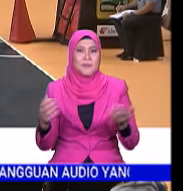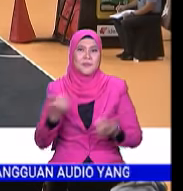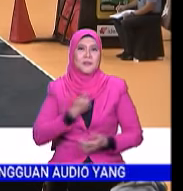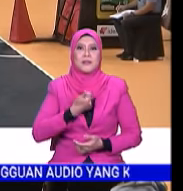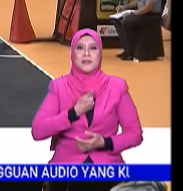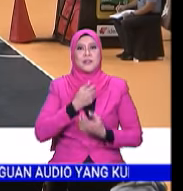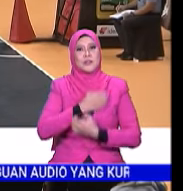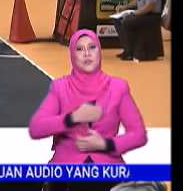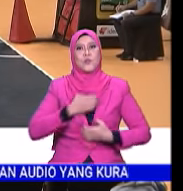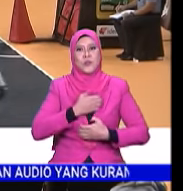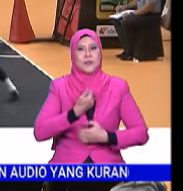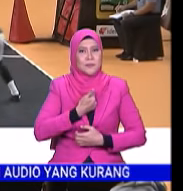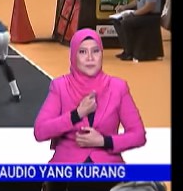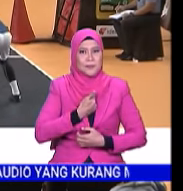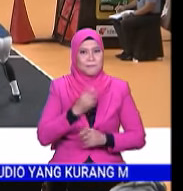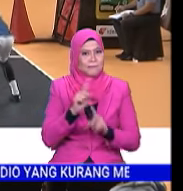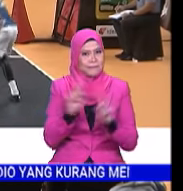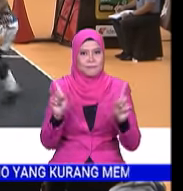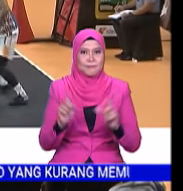sendiri.